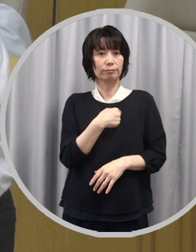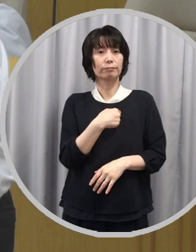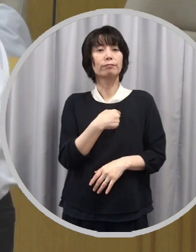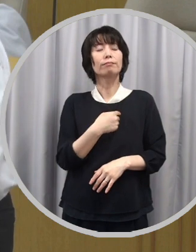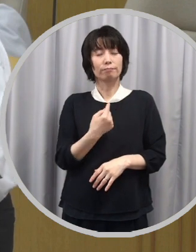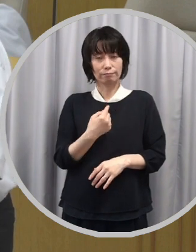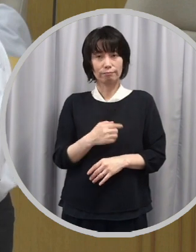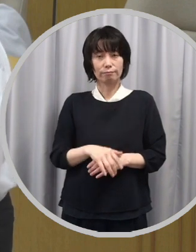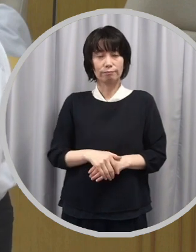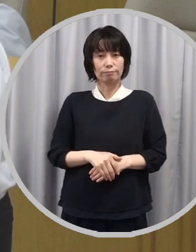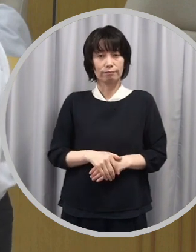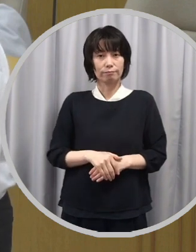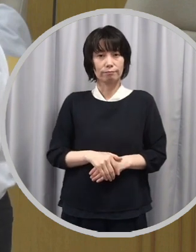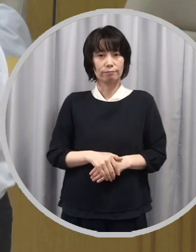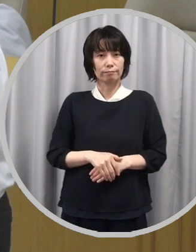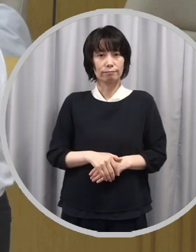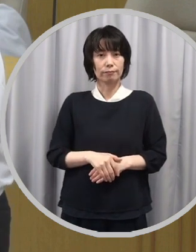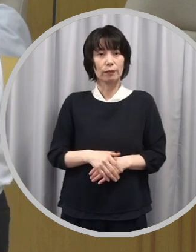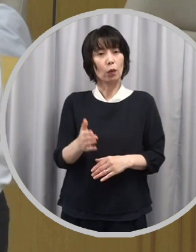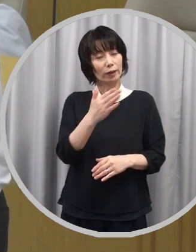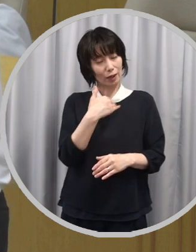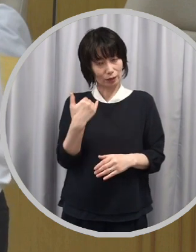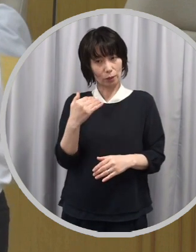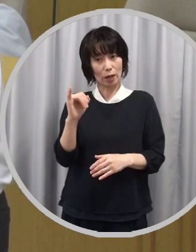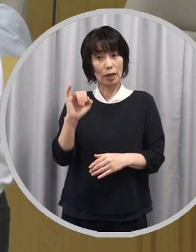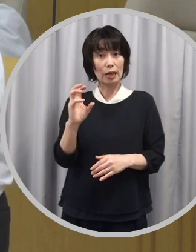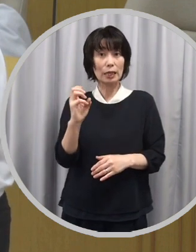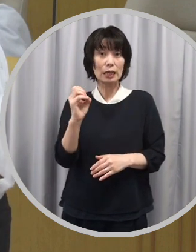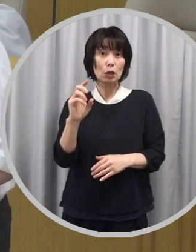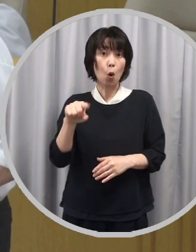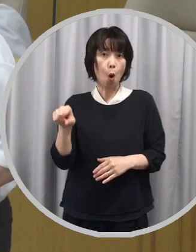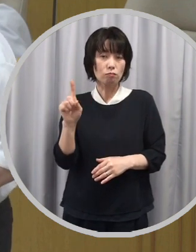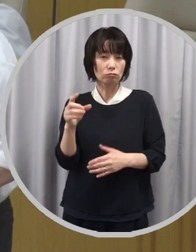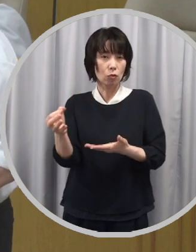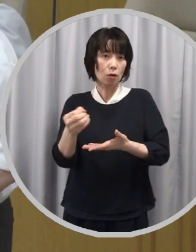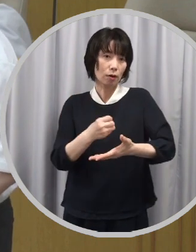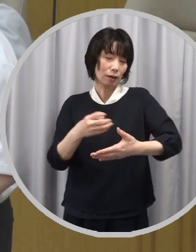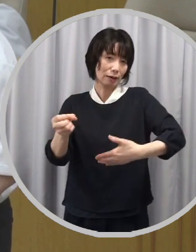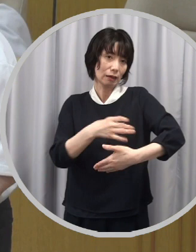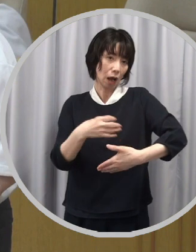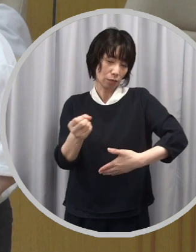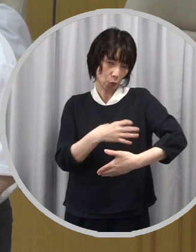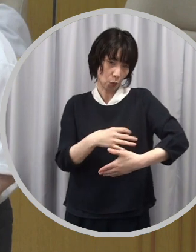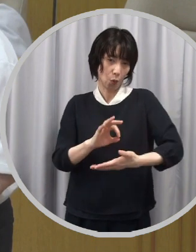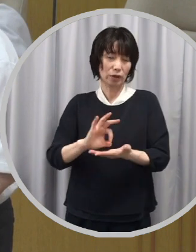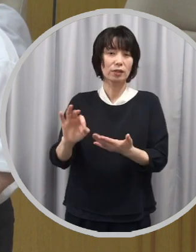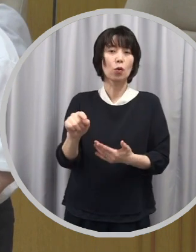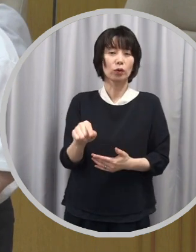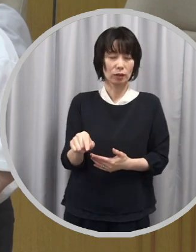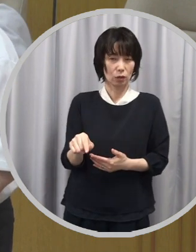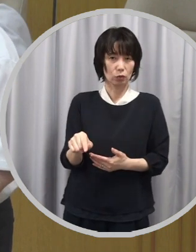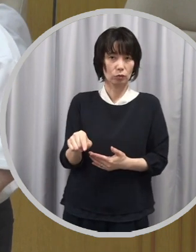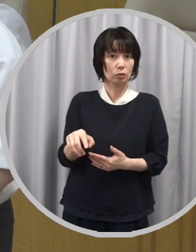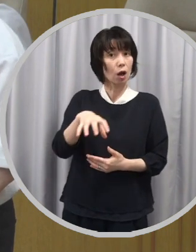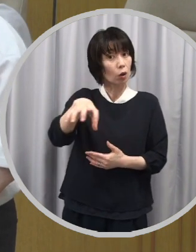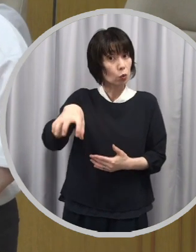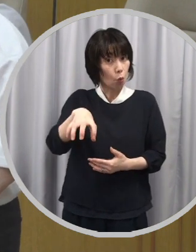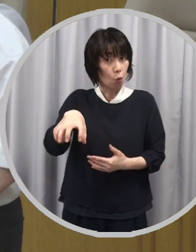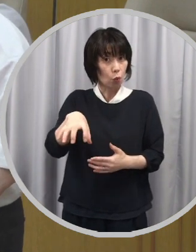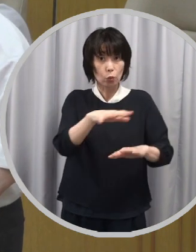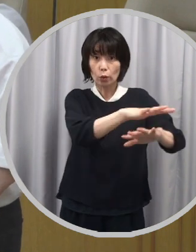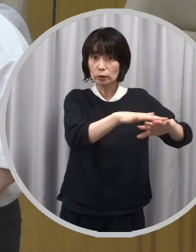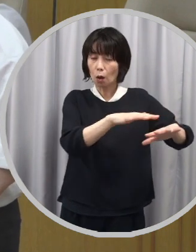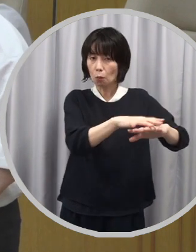になりました。私たちもよくイオンで買い物させていただいてますけれども、あそこと札幌の